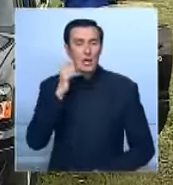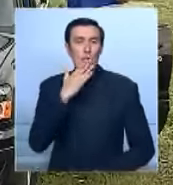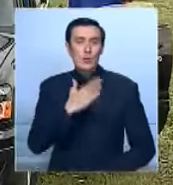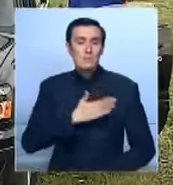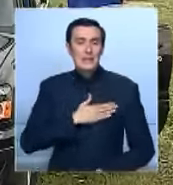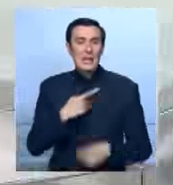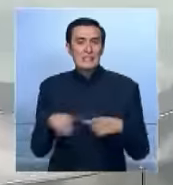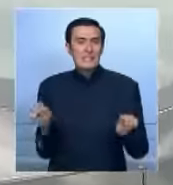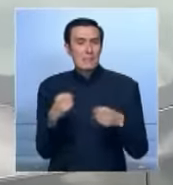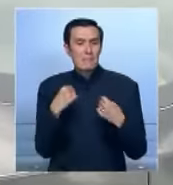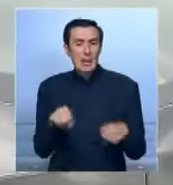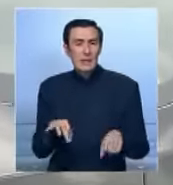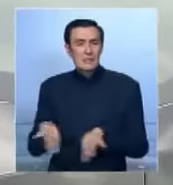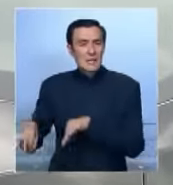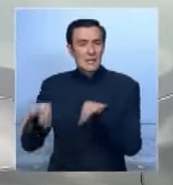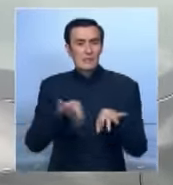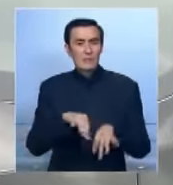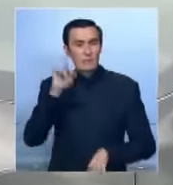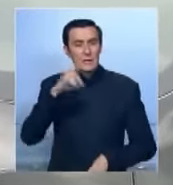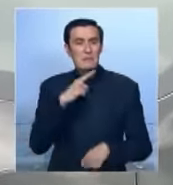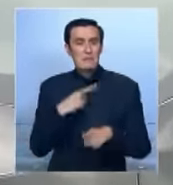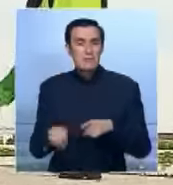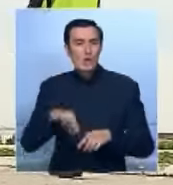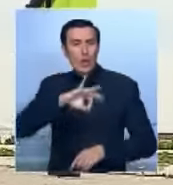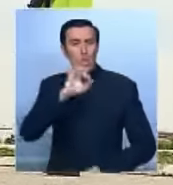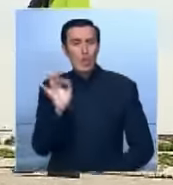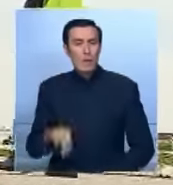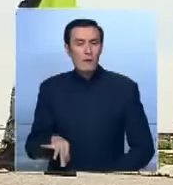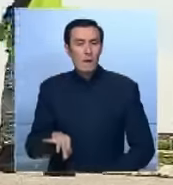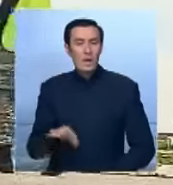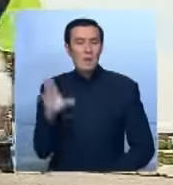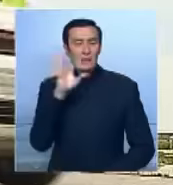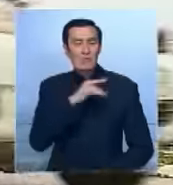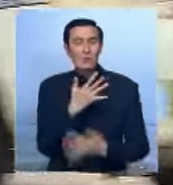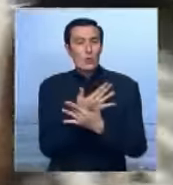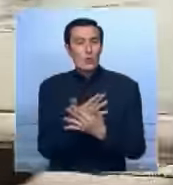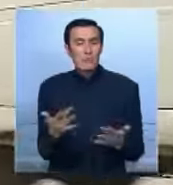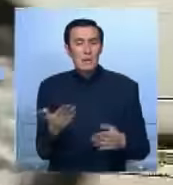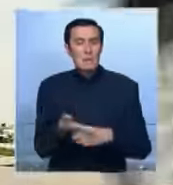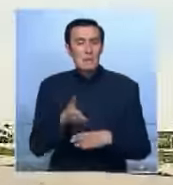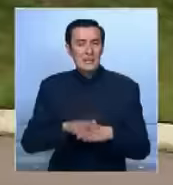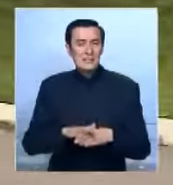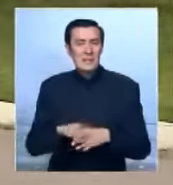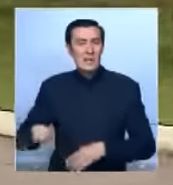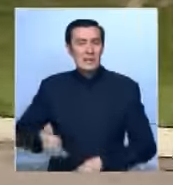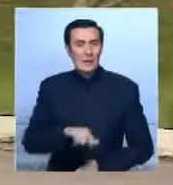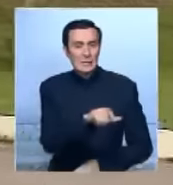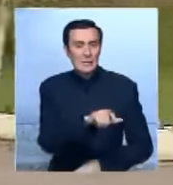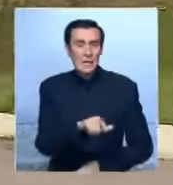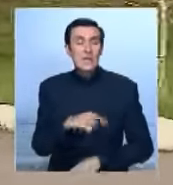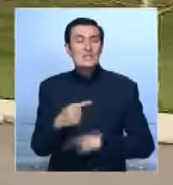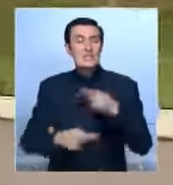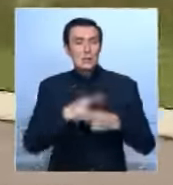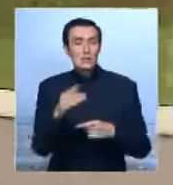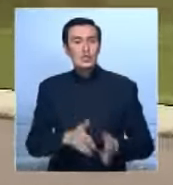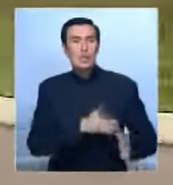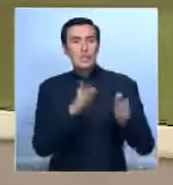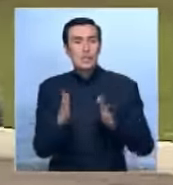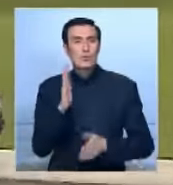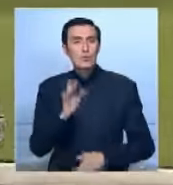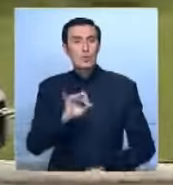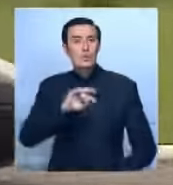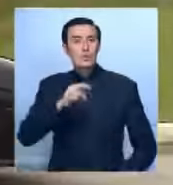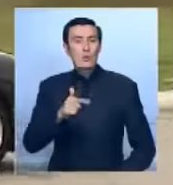Любители экстремальных заездов показали умение быстро и ловко преодолевать любые препятствия на трассе. Следующий этап пройдет в июле